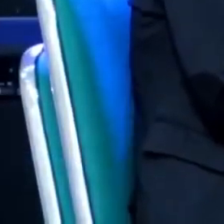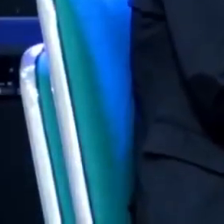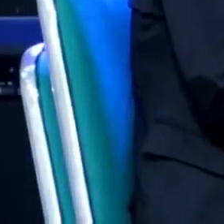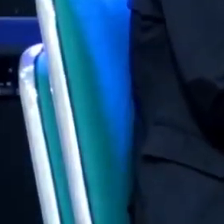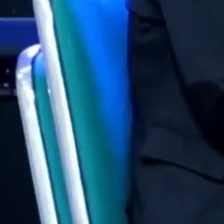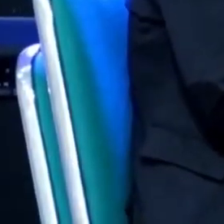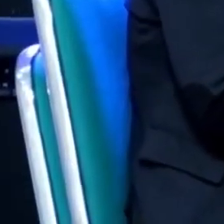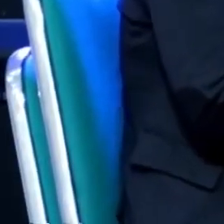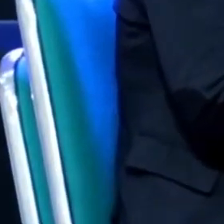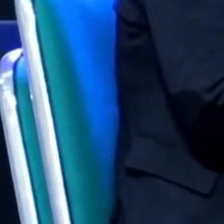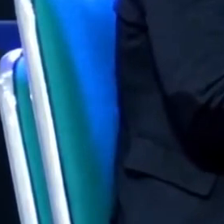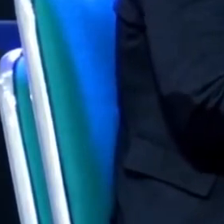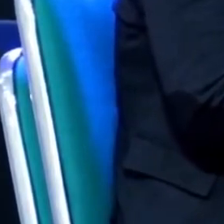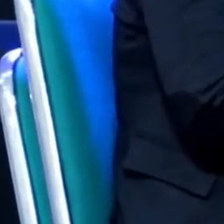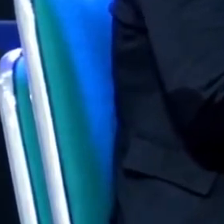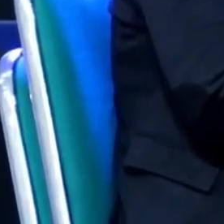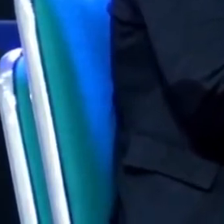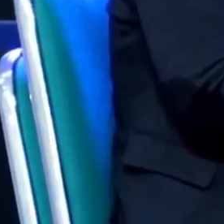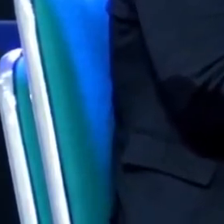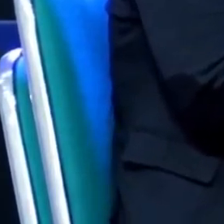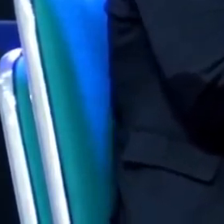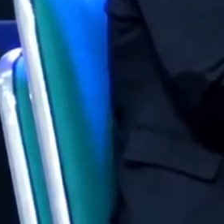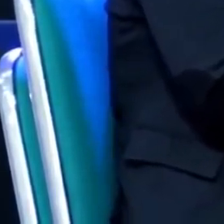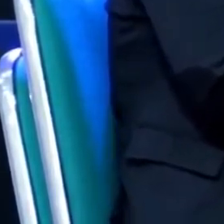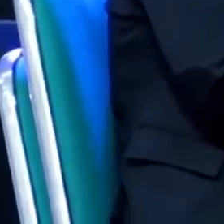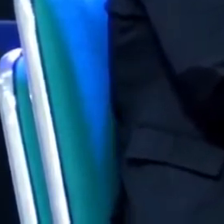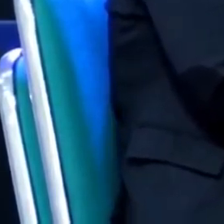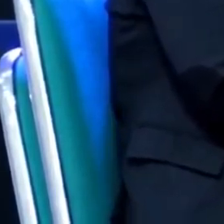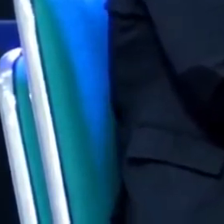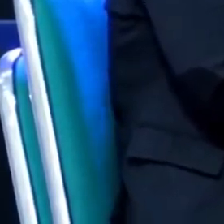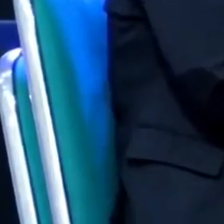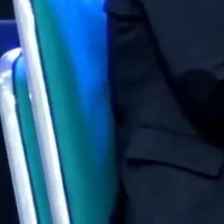Yesus yang termanis buat jiwaku